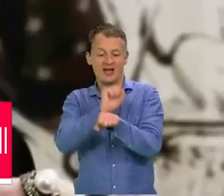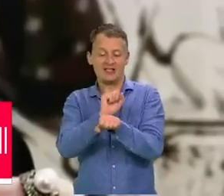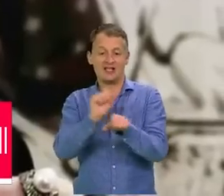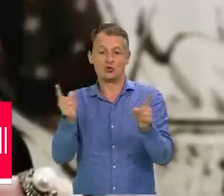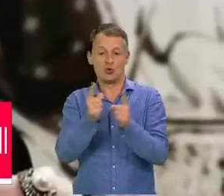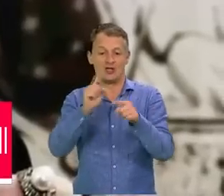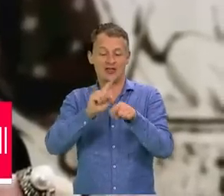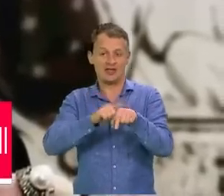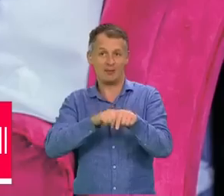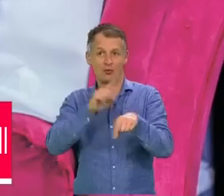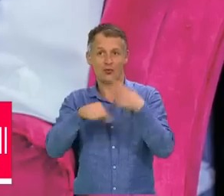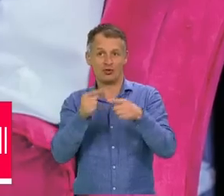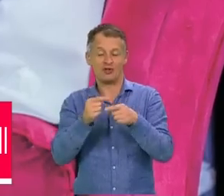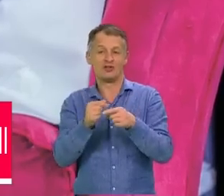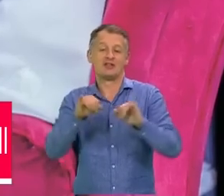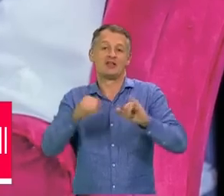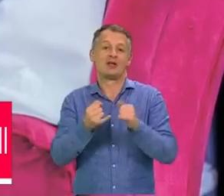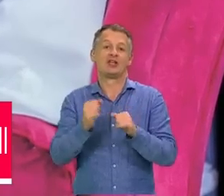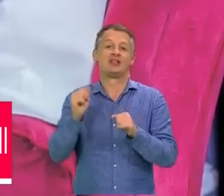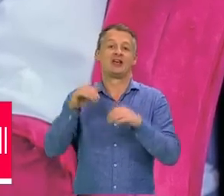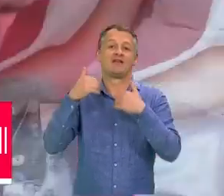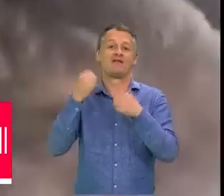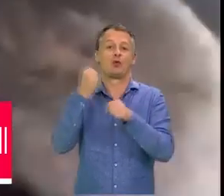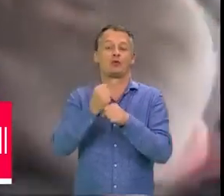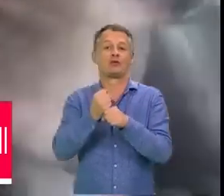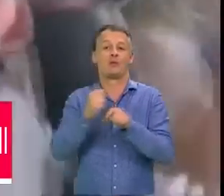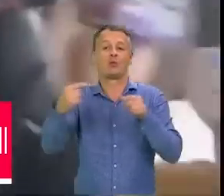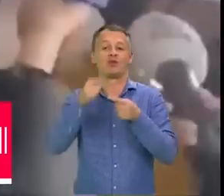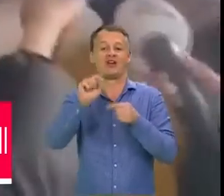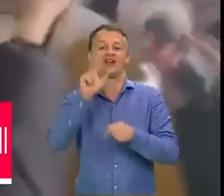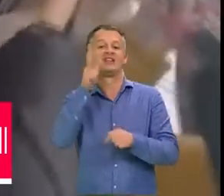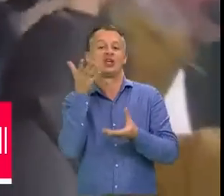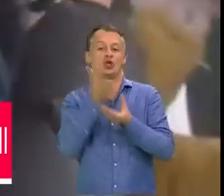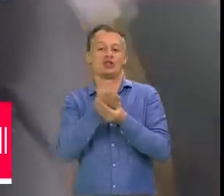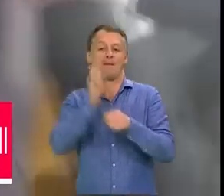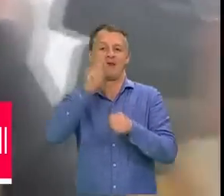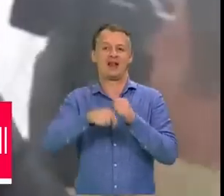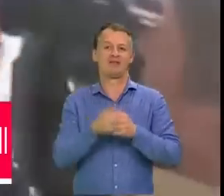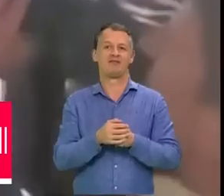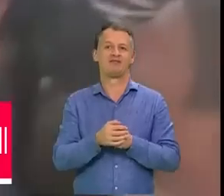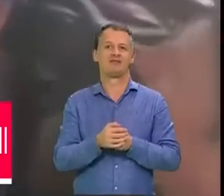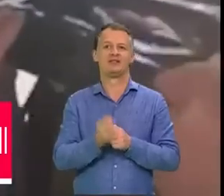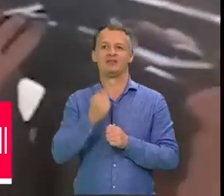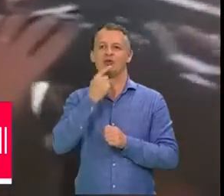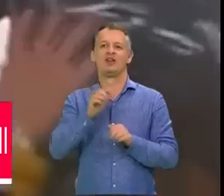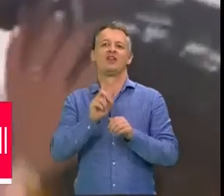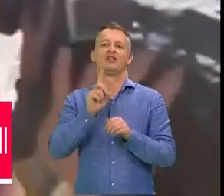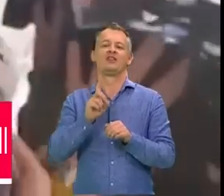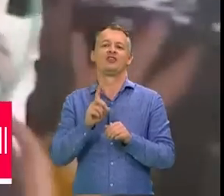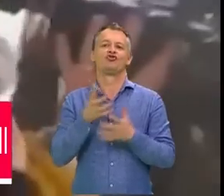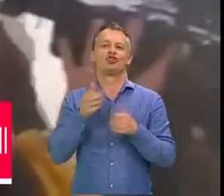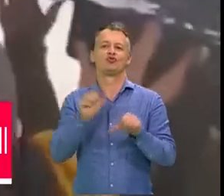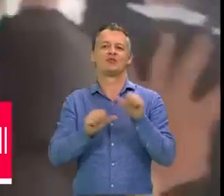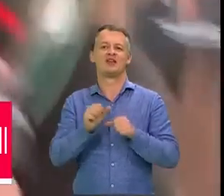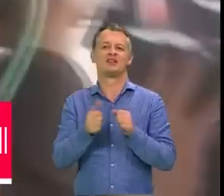la scurt timp după incidentele care i-au adus 3 dosare penale. Dacă știați că aveți permisul suspendat... Gata!